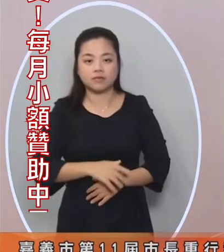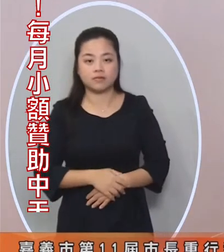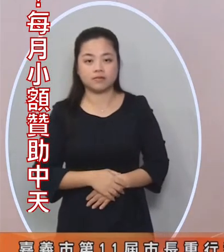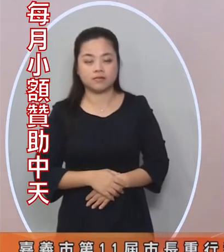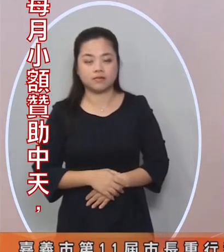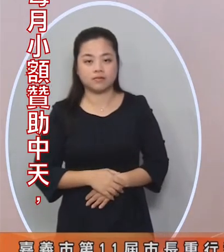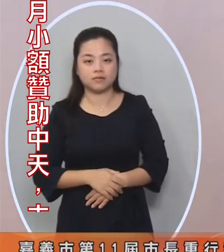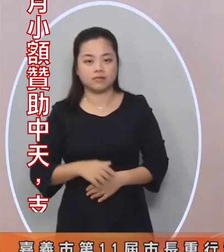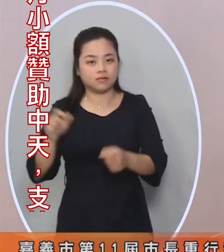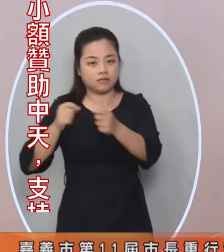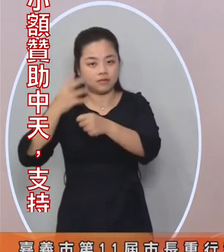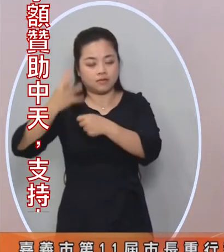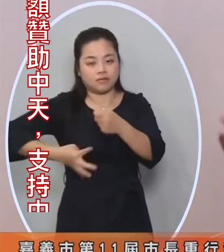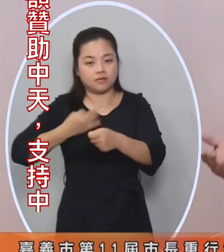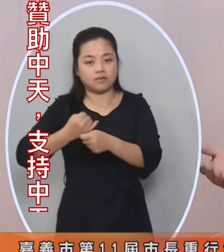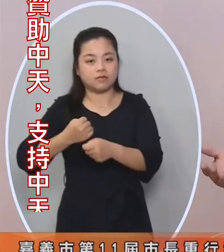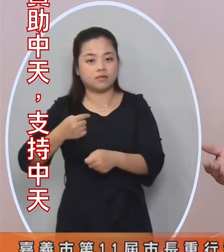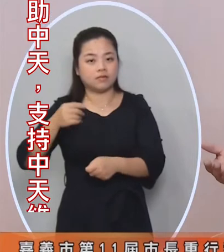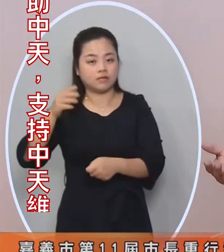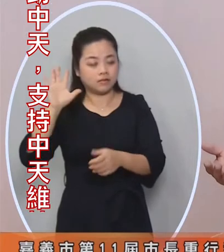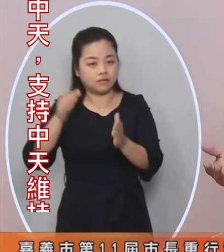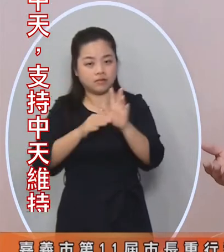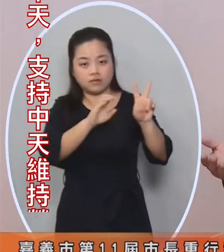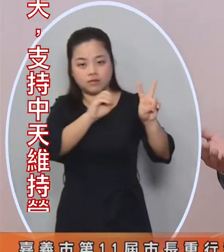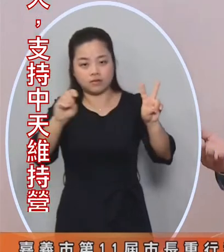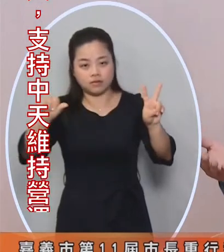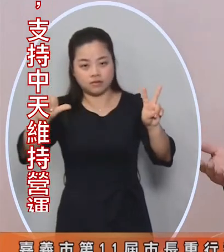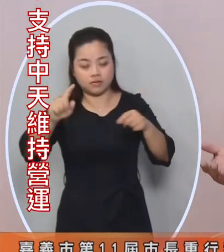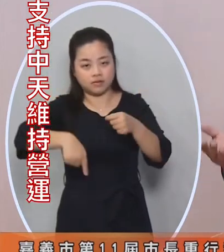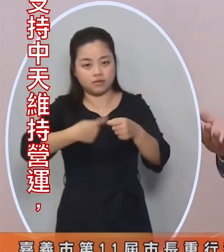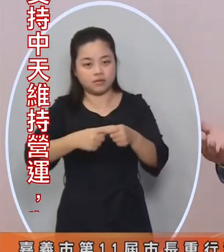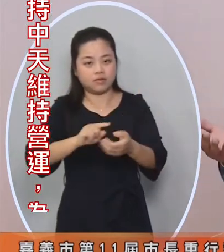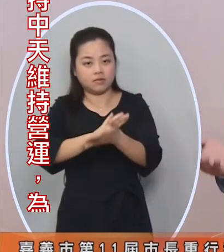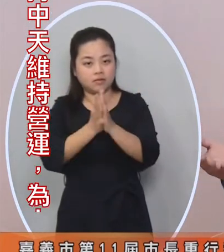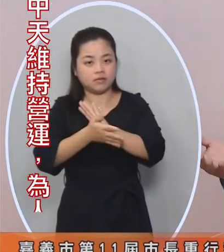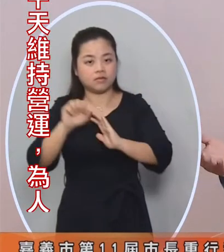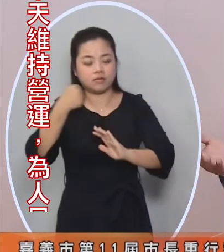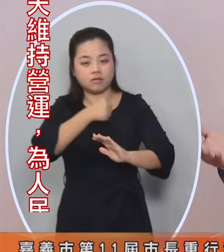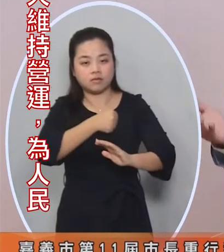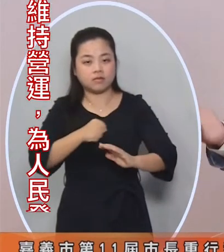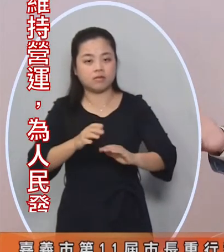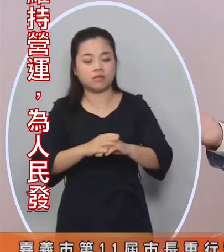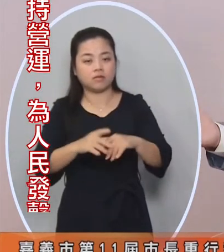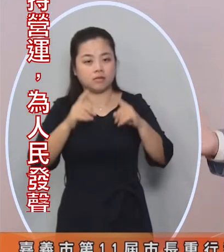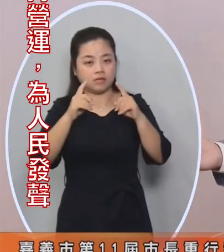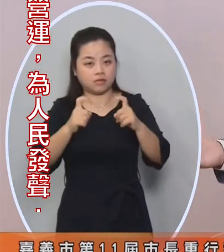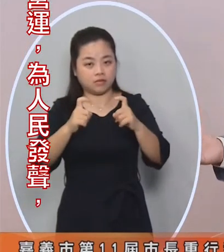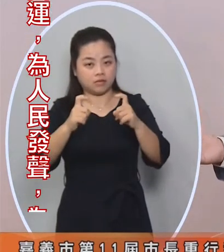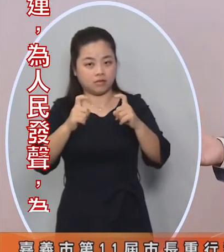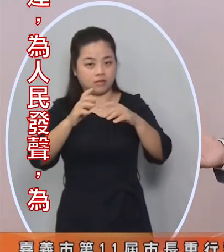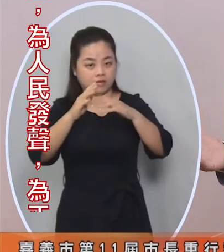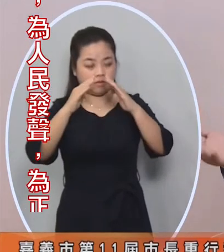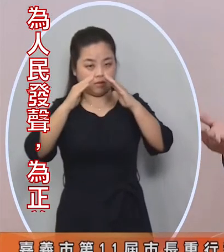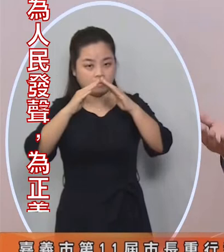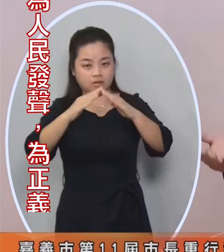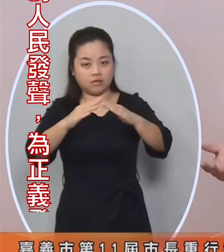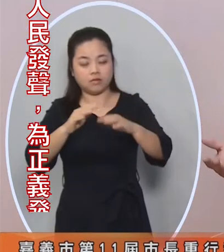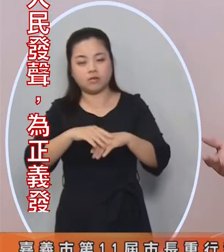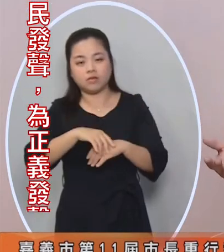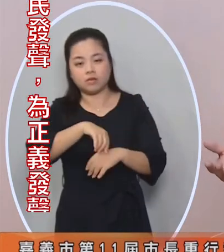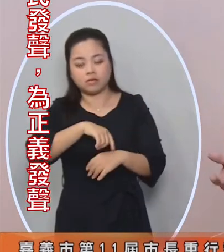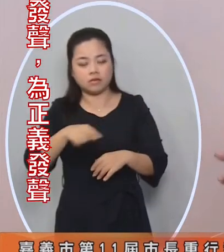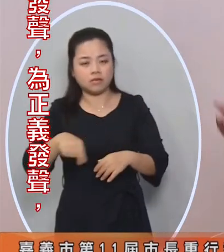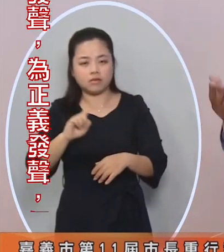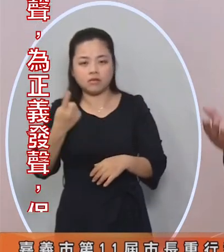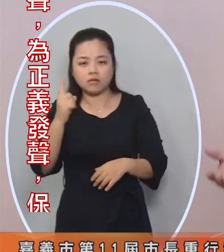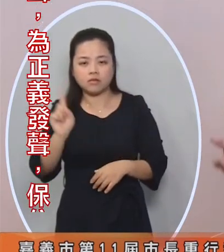年来我们只听到，我们要2005年我们听到的是我们要变成台湾的京都，那京都在哪里？2018年